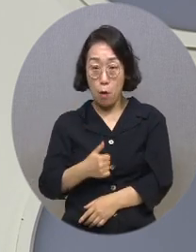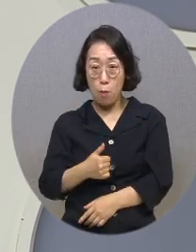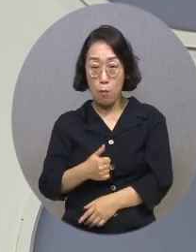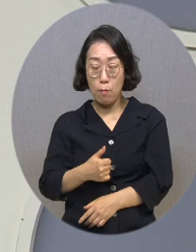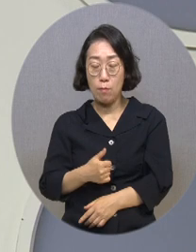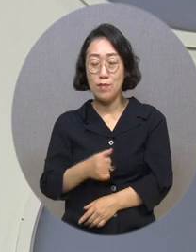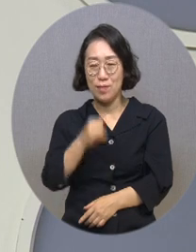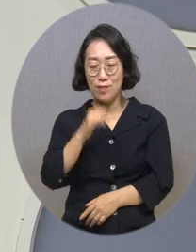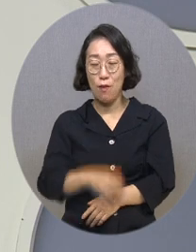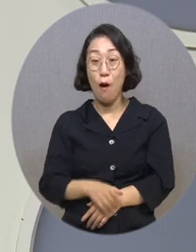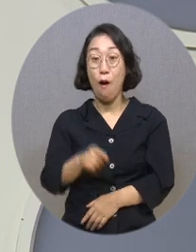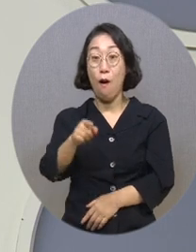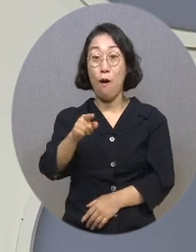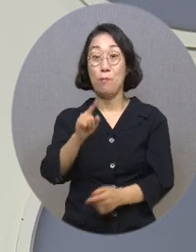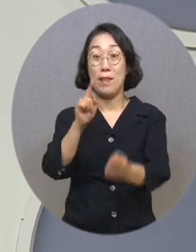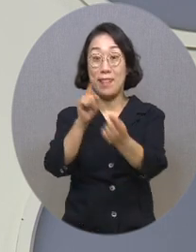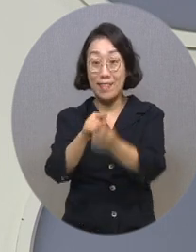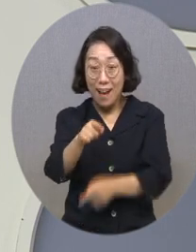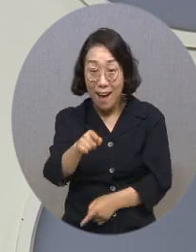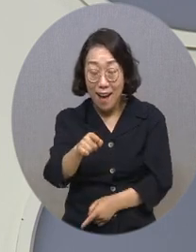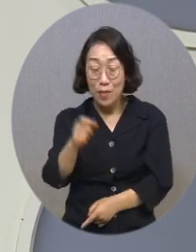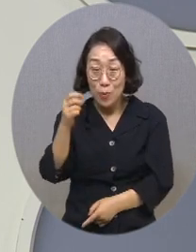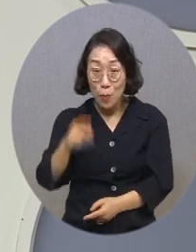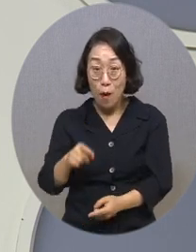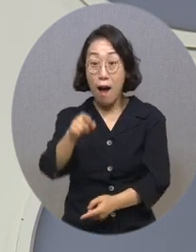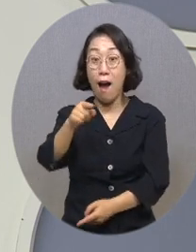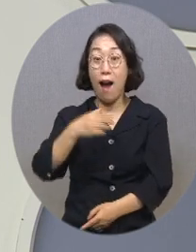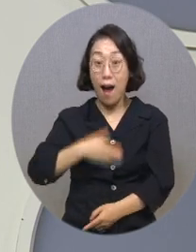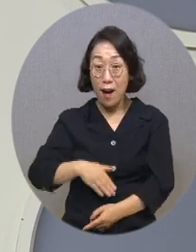보람을 느껴요. 한 사람 만나기도 힘든 세상인데